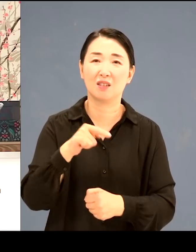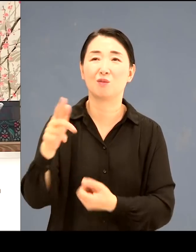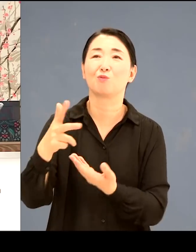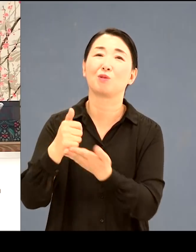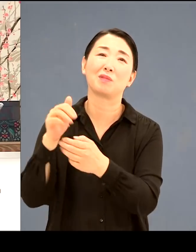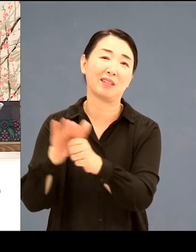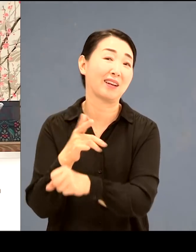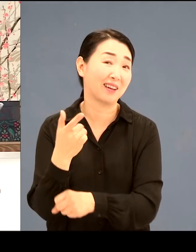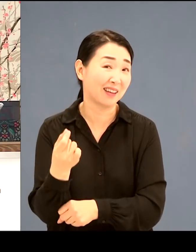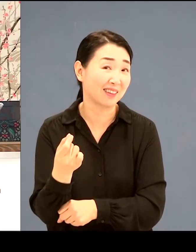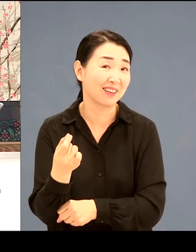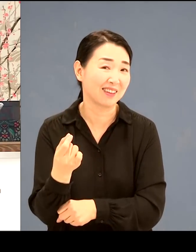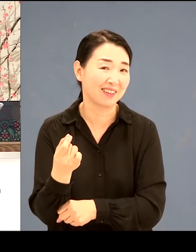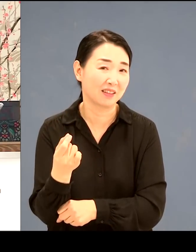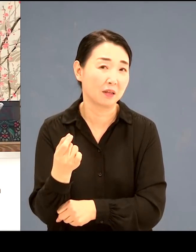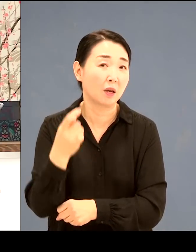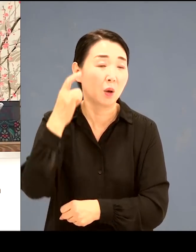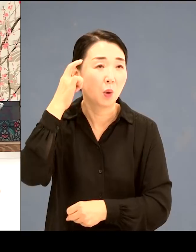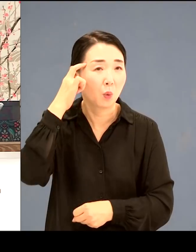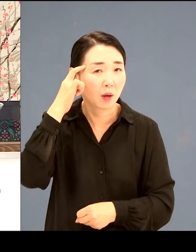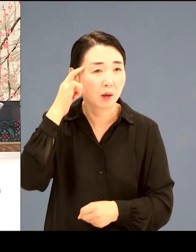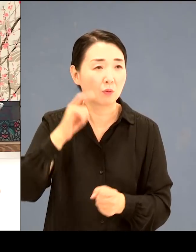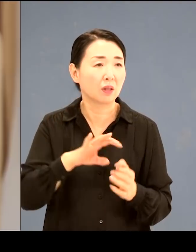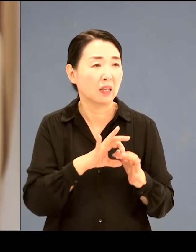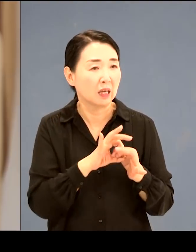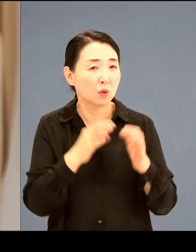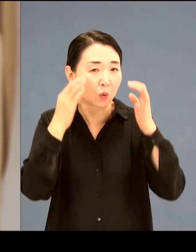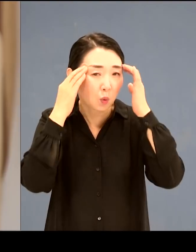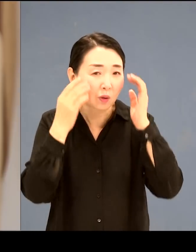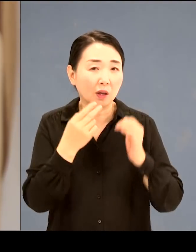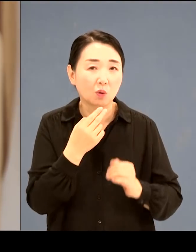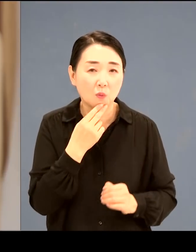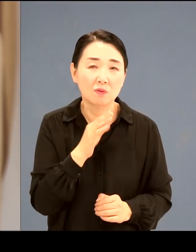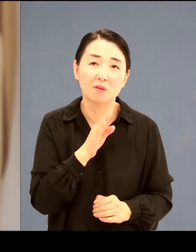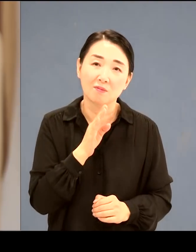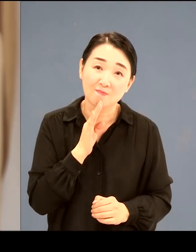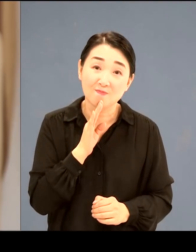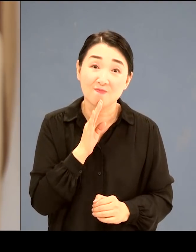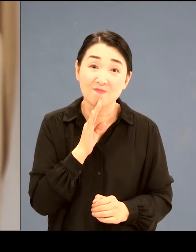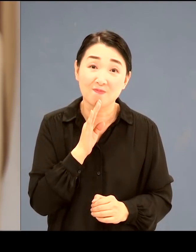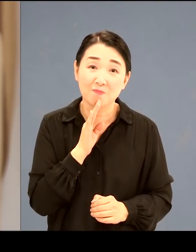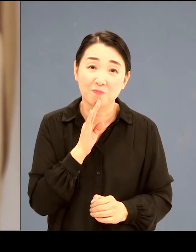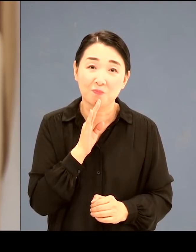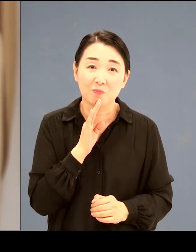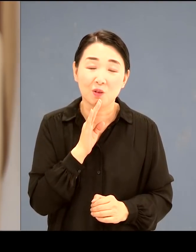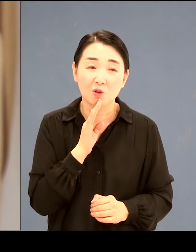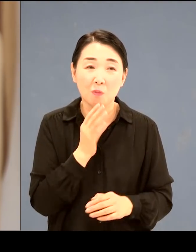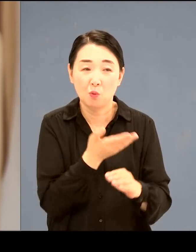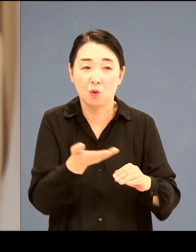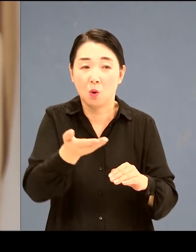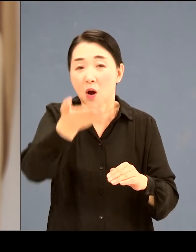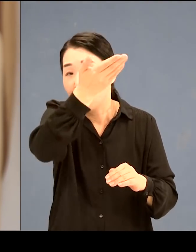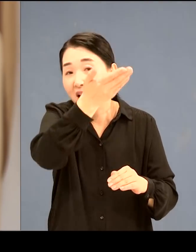같아요. 그렇게 만약 계속 저희가 고난 없이 정말 위로